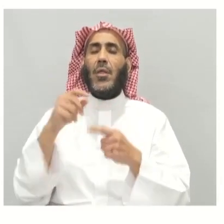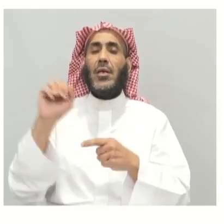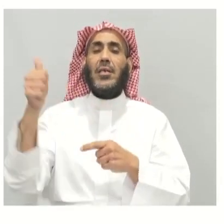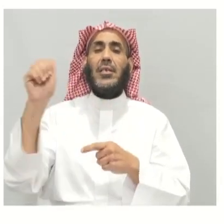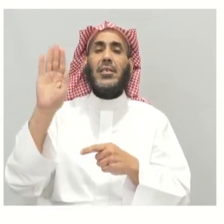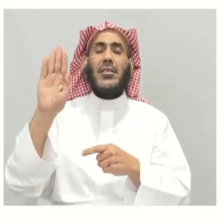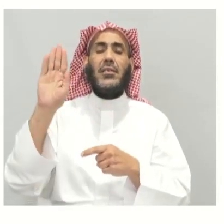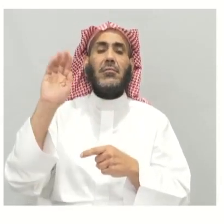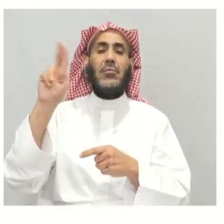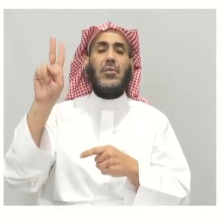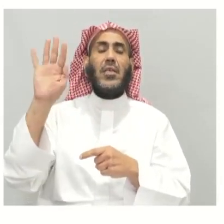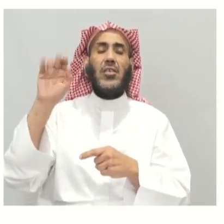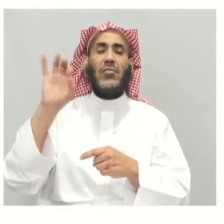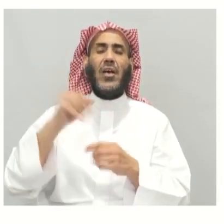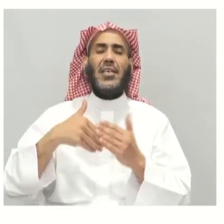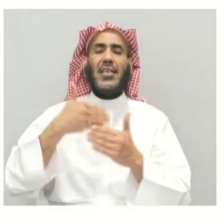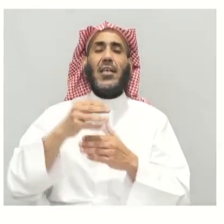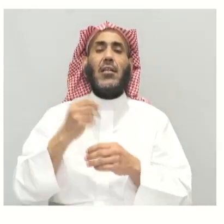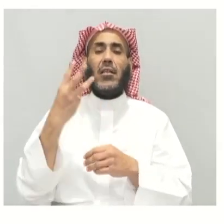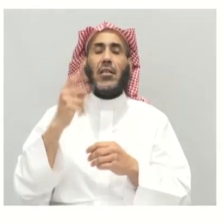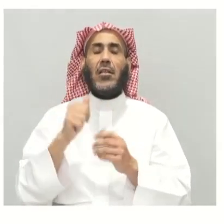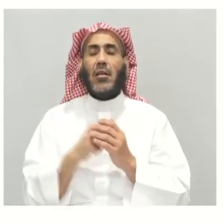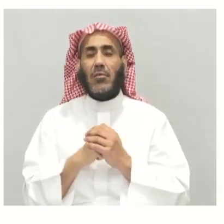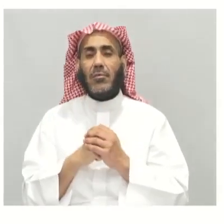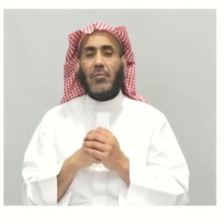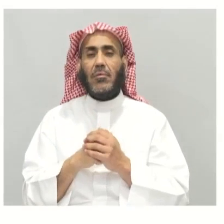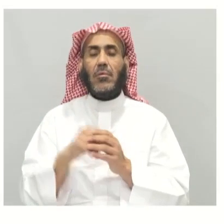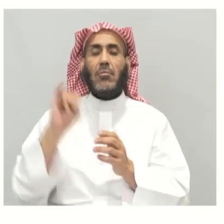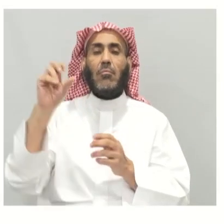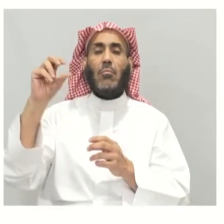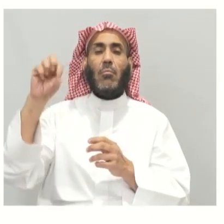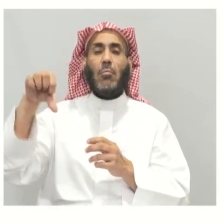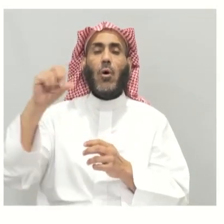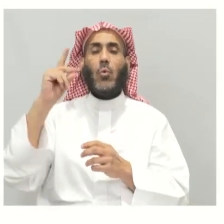استشفى، أحسنتم، زائدة عن ثلاثة أحرف. كلمة موطن،